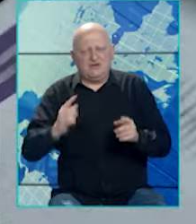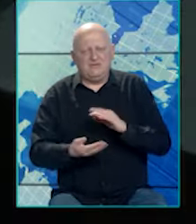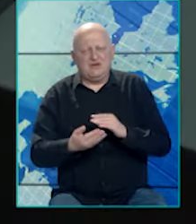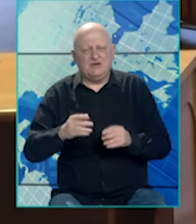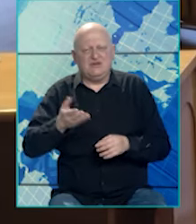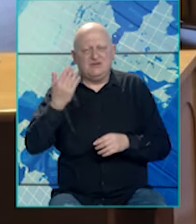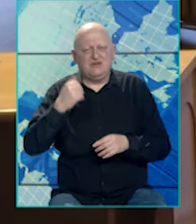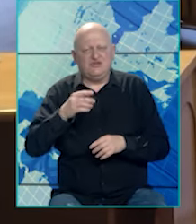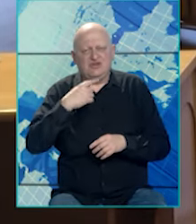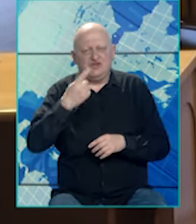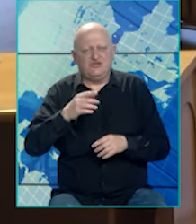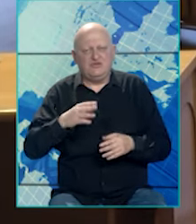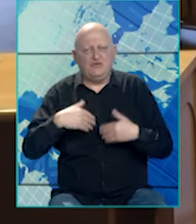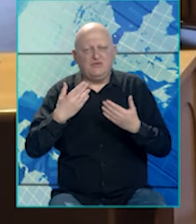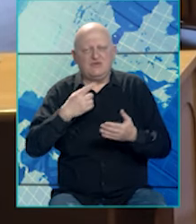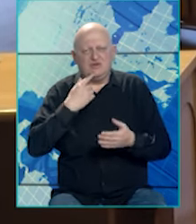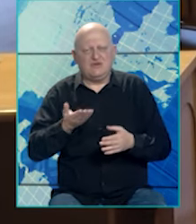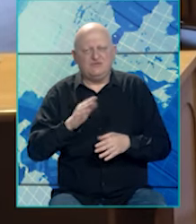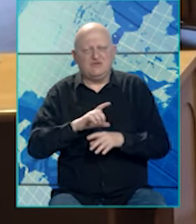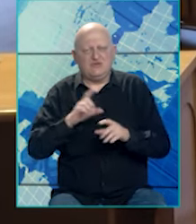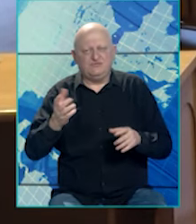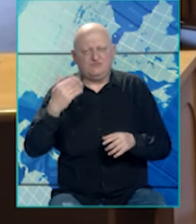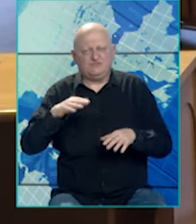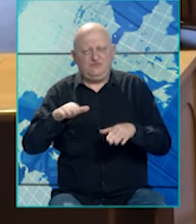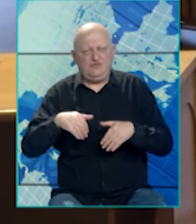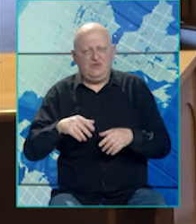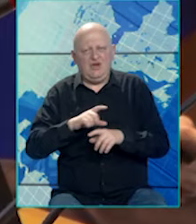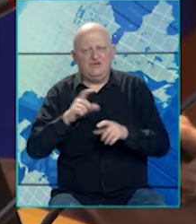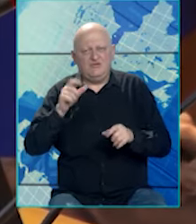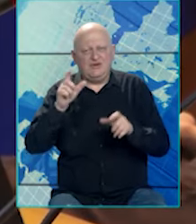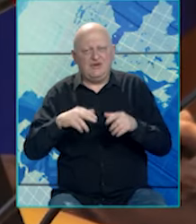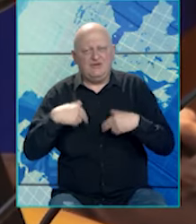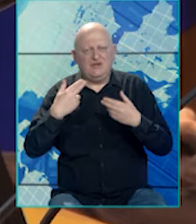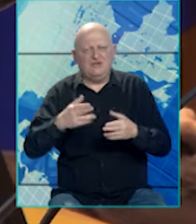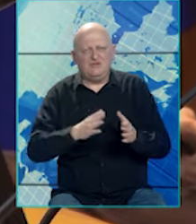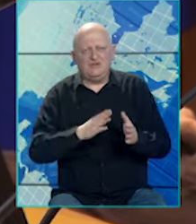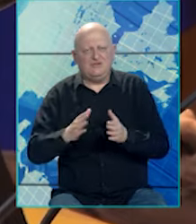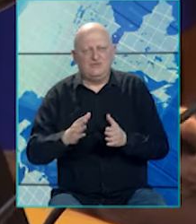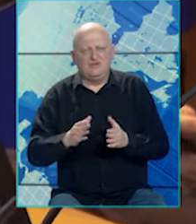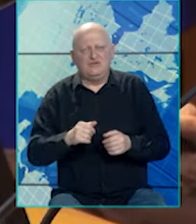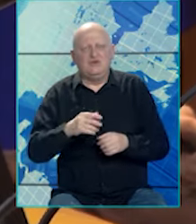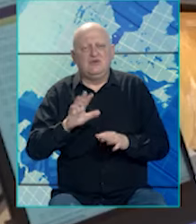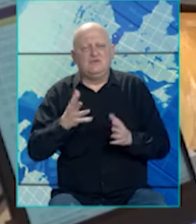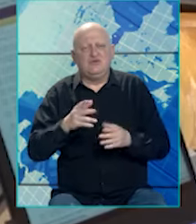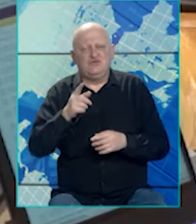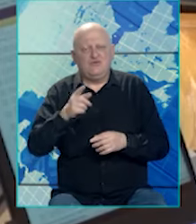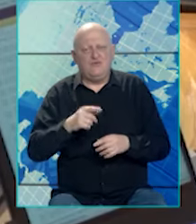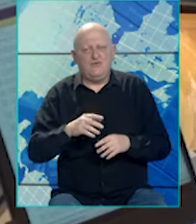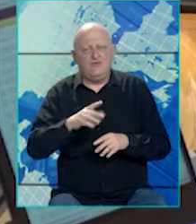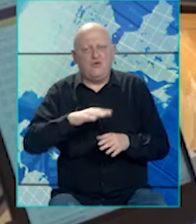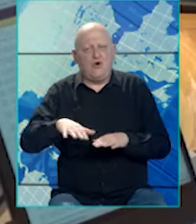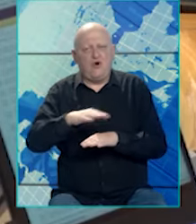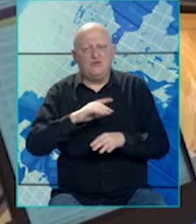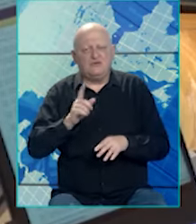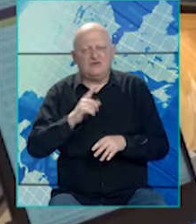i zamjenika. Inače, riječ je o prijedlogu koji je zastupnički dom ranije usvojio, a Dom naroda vratio u redovnu proceduru. Međutim, ni u